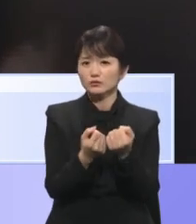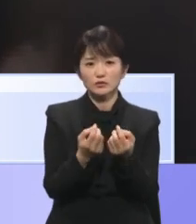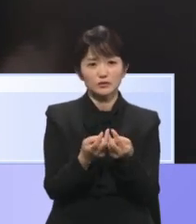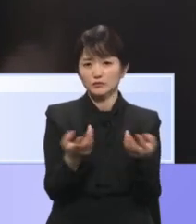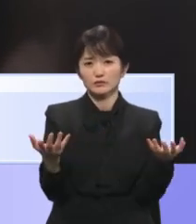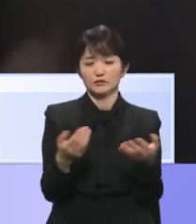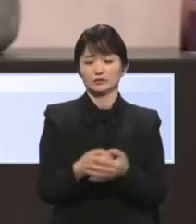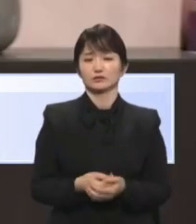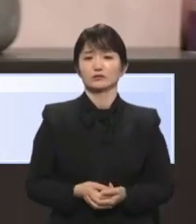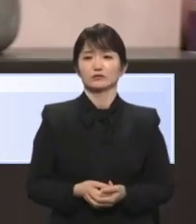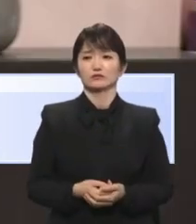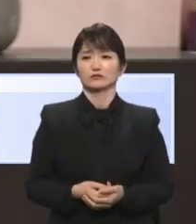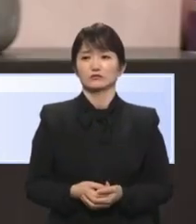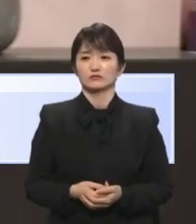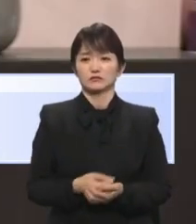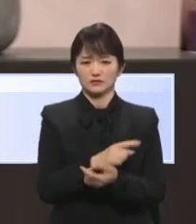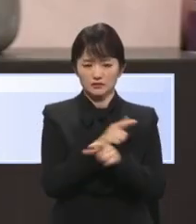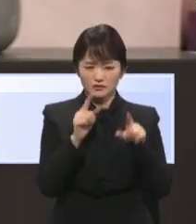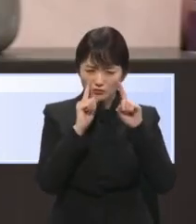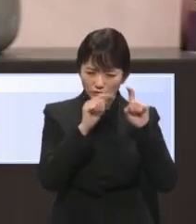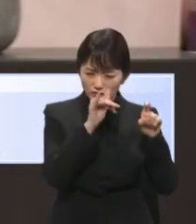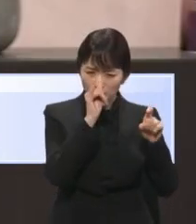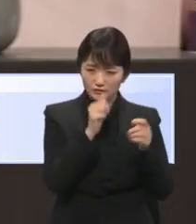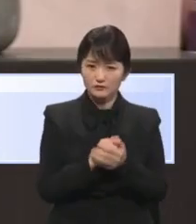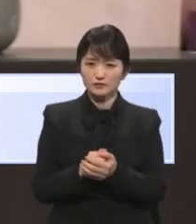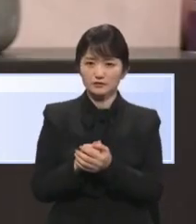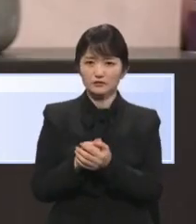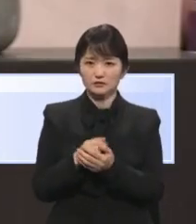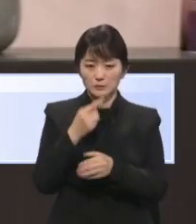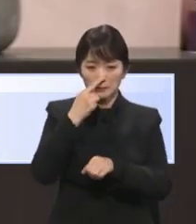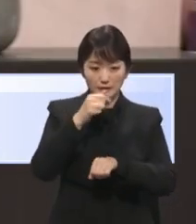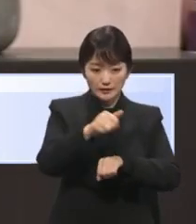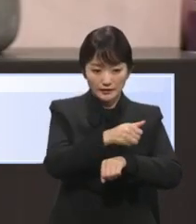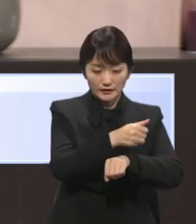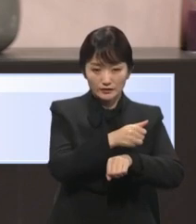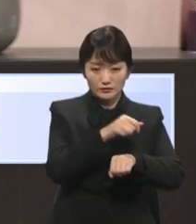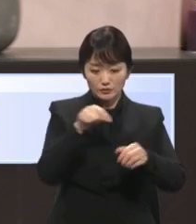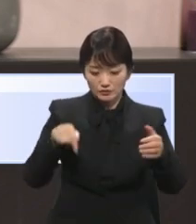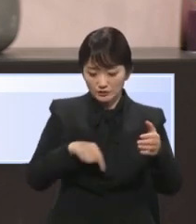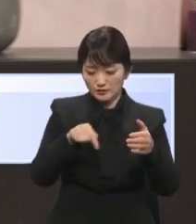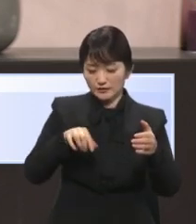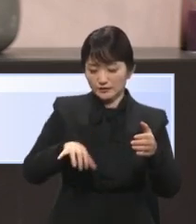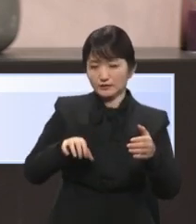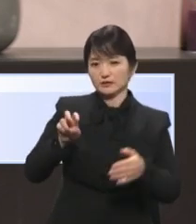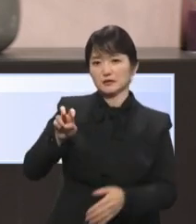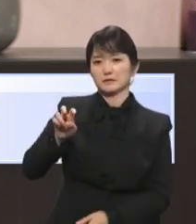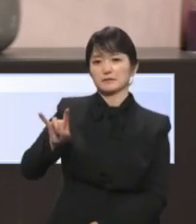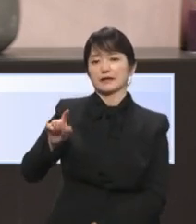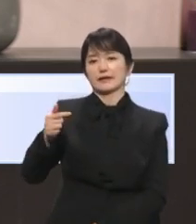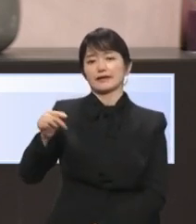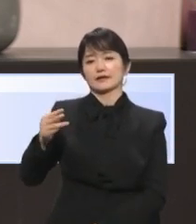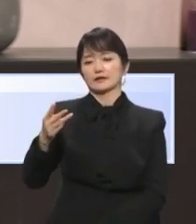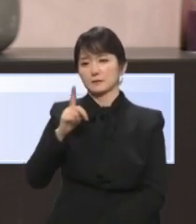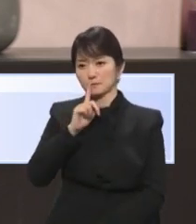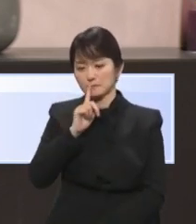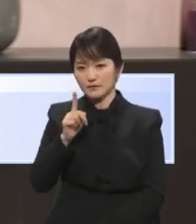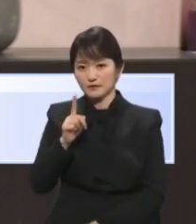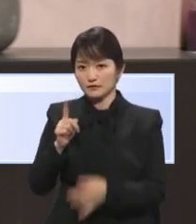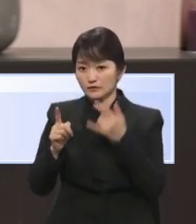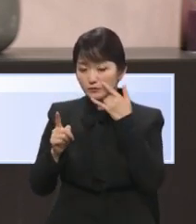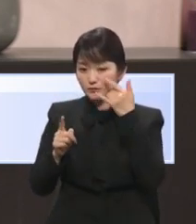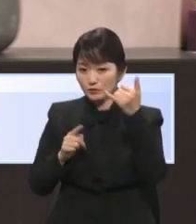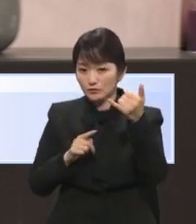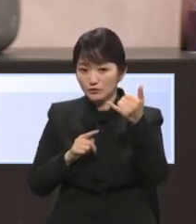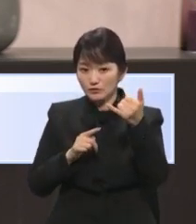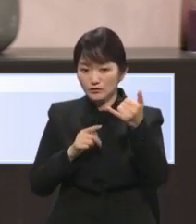가지 의욕이 있지만 사실 펜싱 학원에서이 뭐 매널 학원이라는이 얘기를 하면서 학 들에게 더 많은